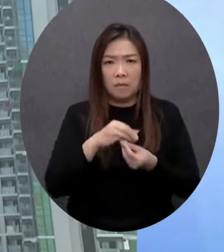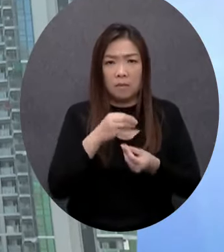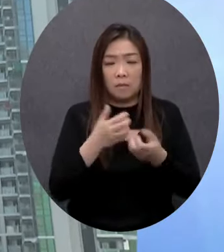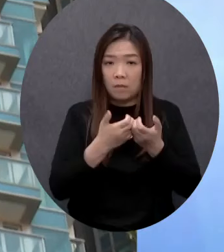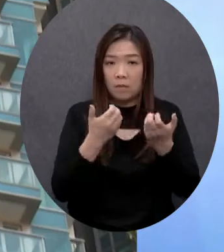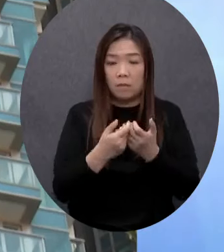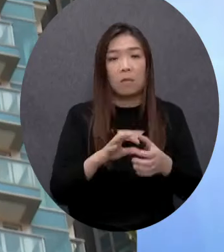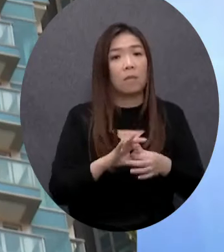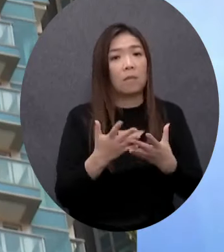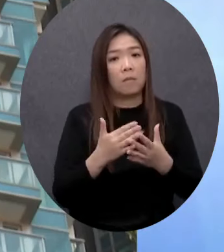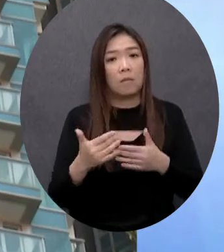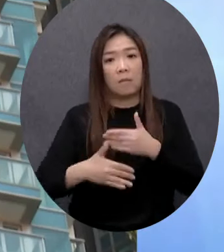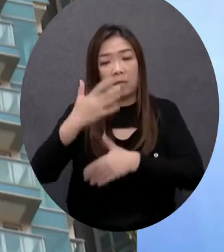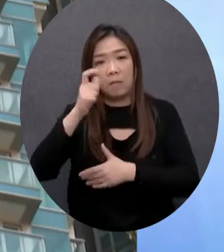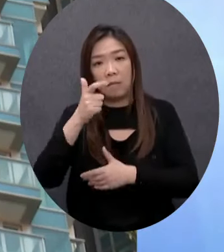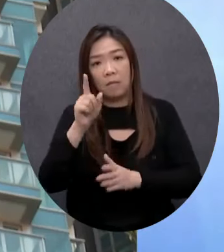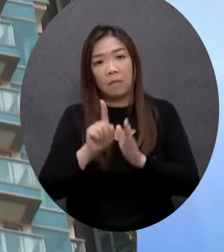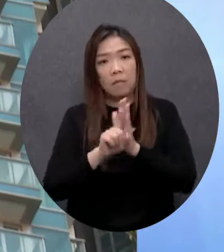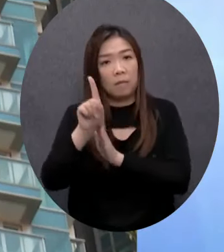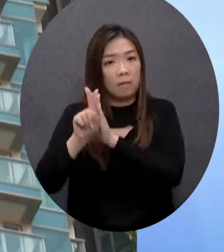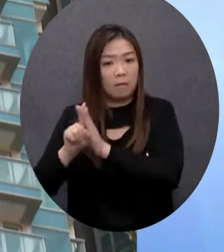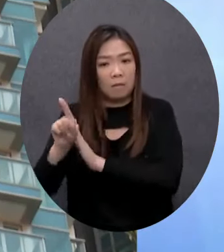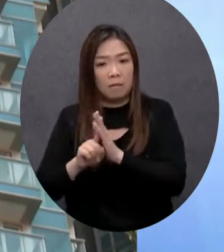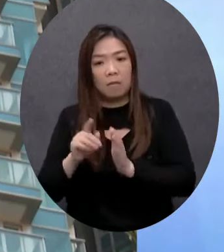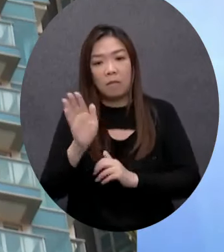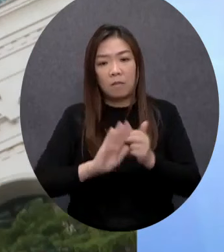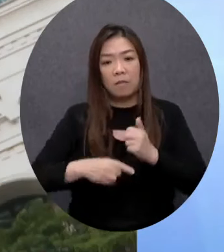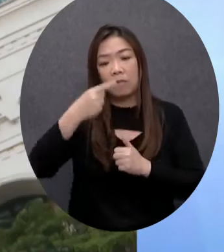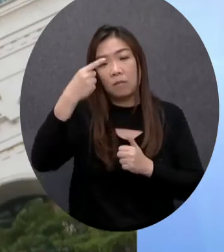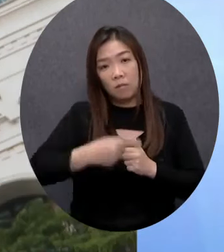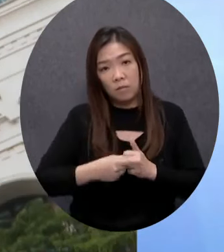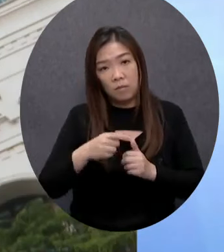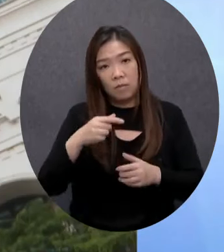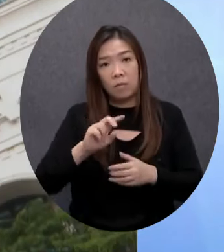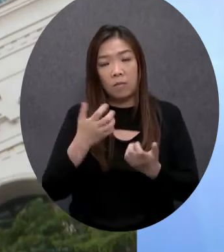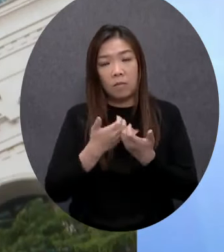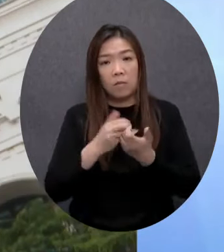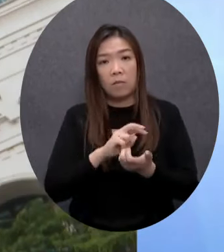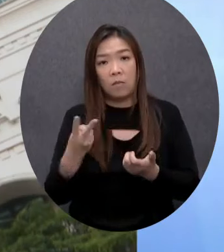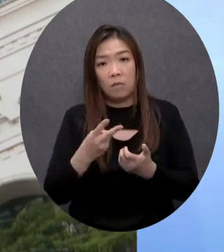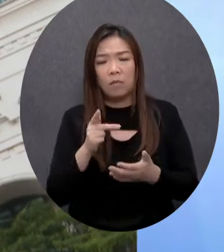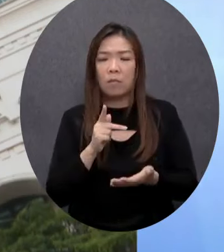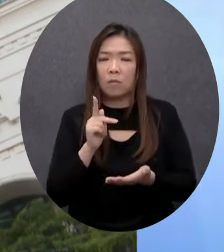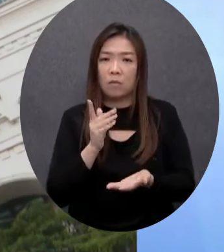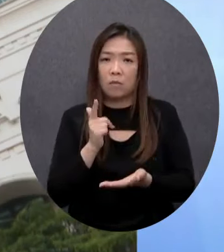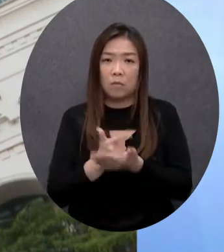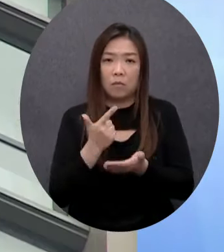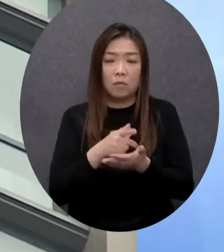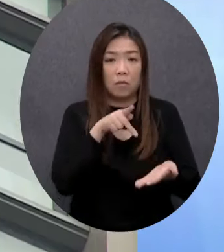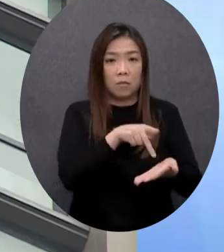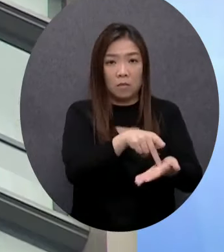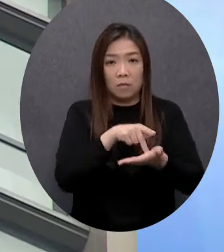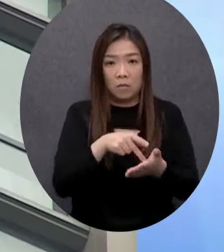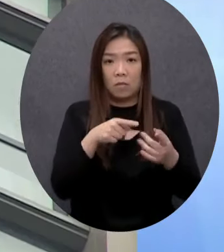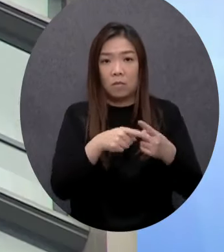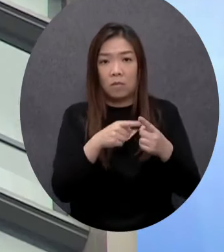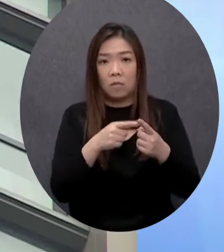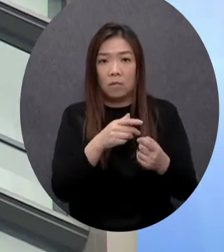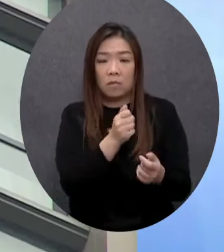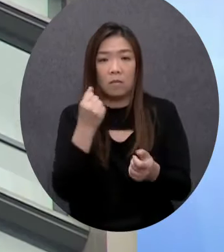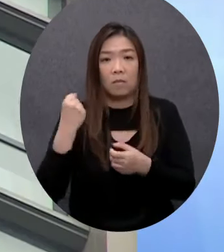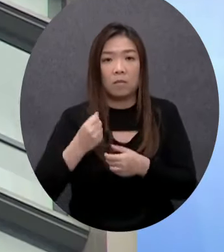目，樓價上落自然令到負資產數目改變，最重要是貸款人有沒有能力還款。現時負資產個